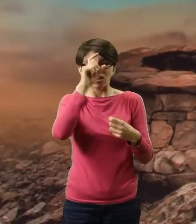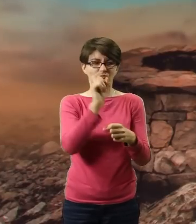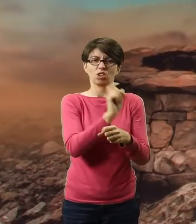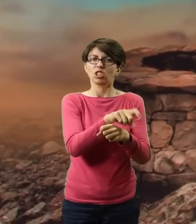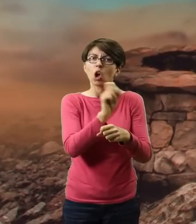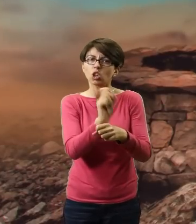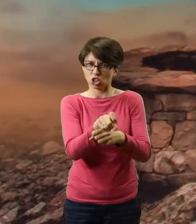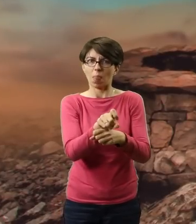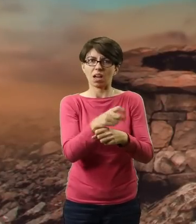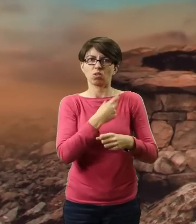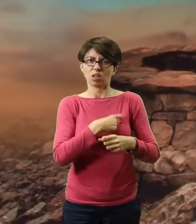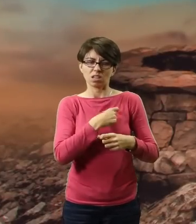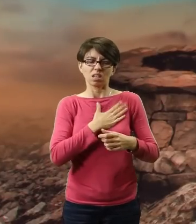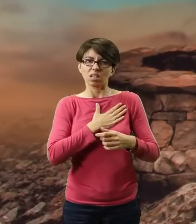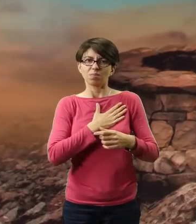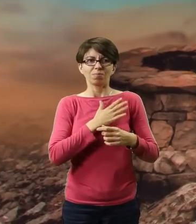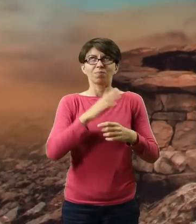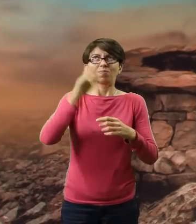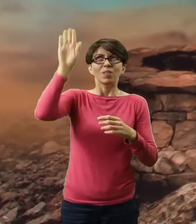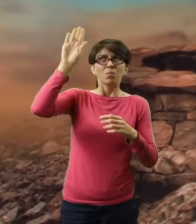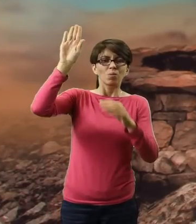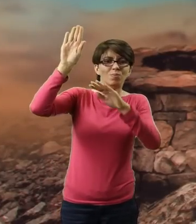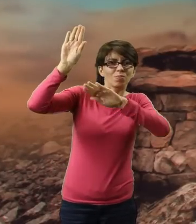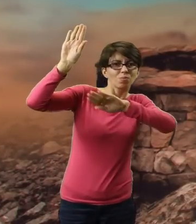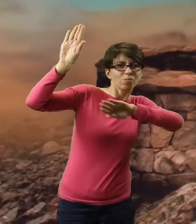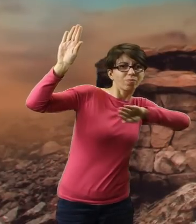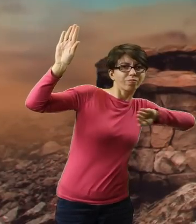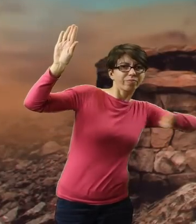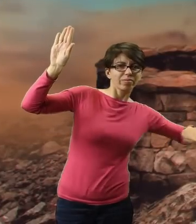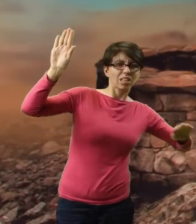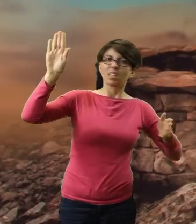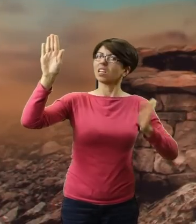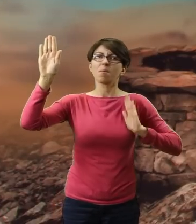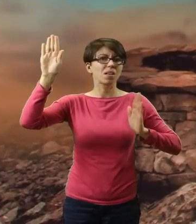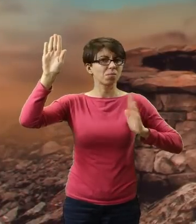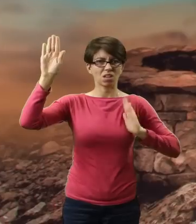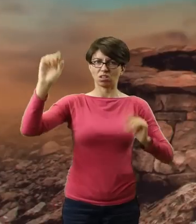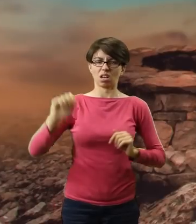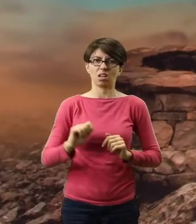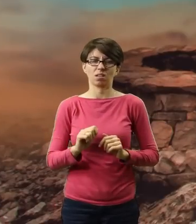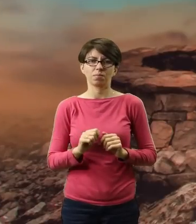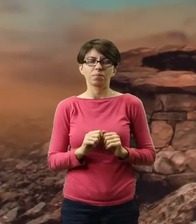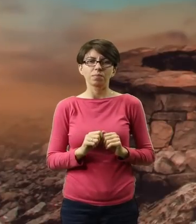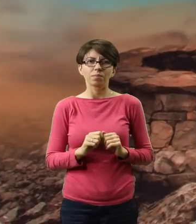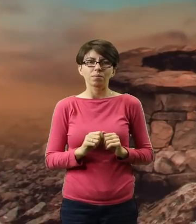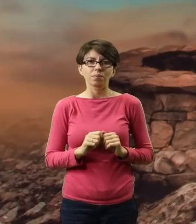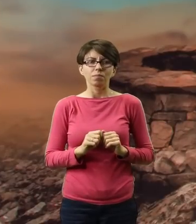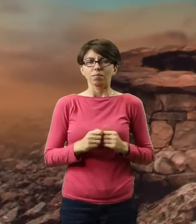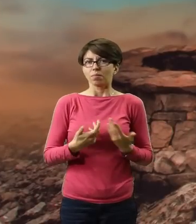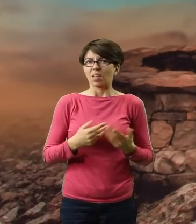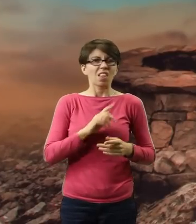ochrzczone serce spycha w rejon jakiegoś niebezpieczeństwa i często bałwochwalstwa